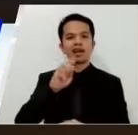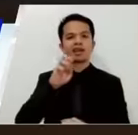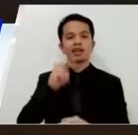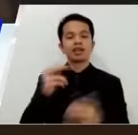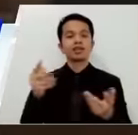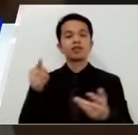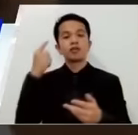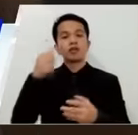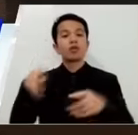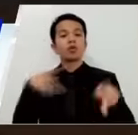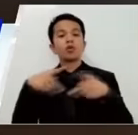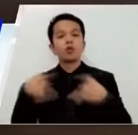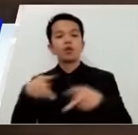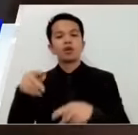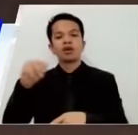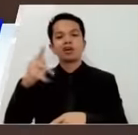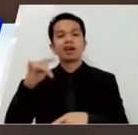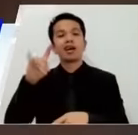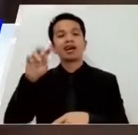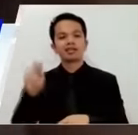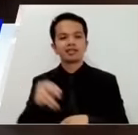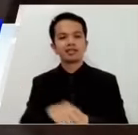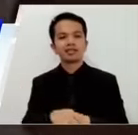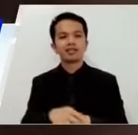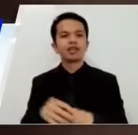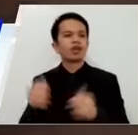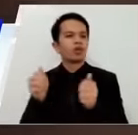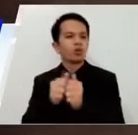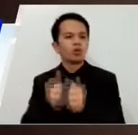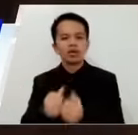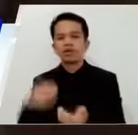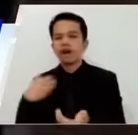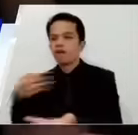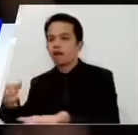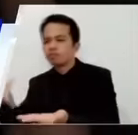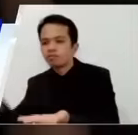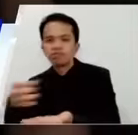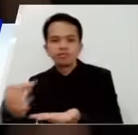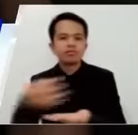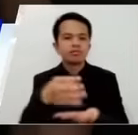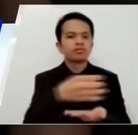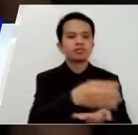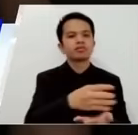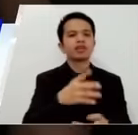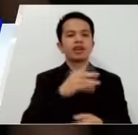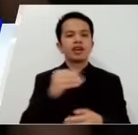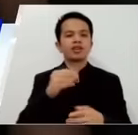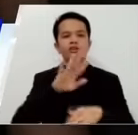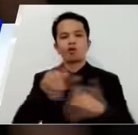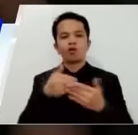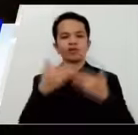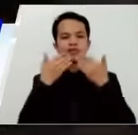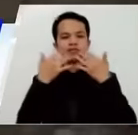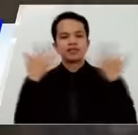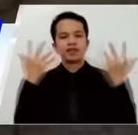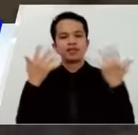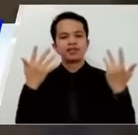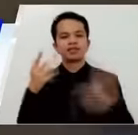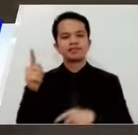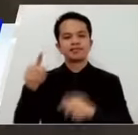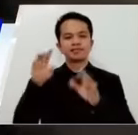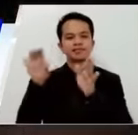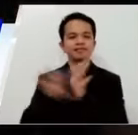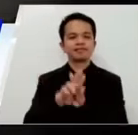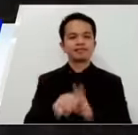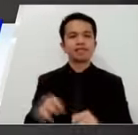party ni Catherine Bernardo. Sabay silang nag-abot ng drink sa mga bisita at all smiles ang dalawa sa group photo. Sinagot naman ni